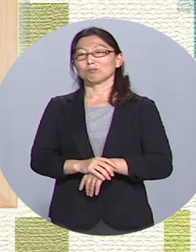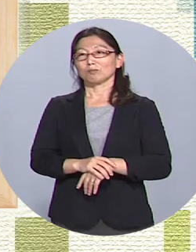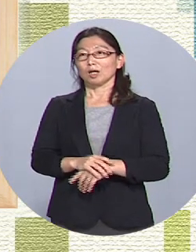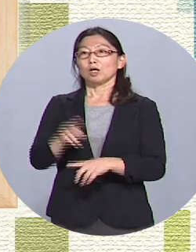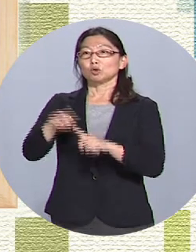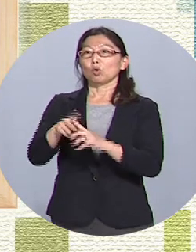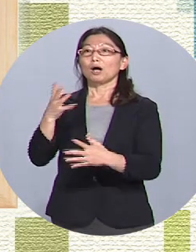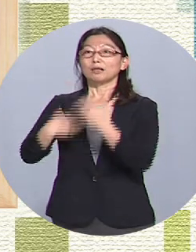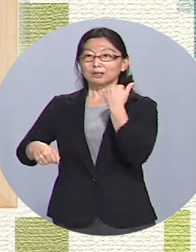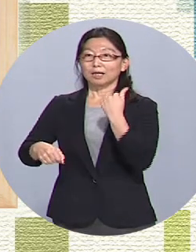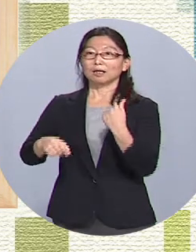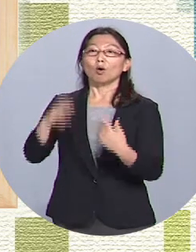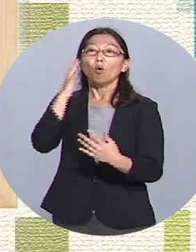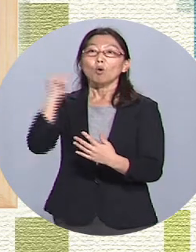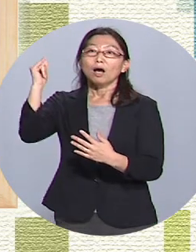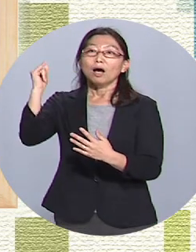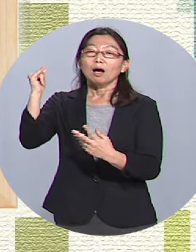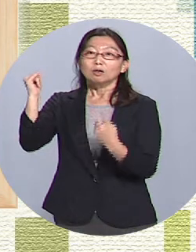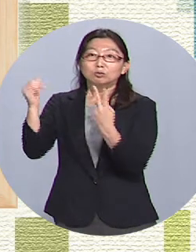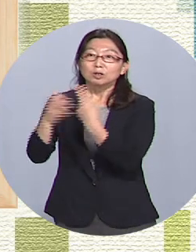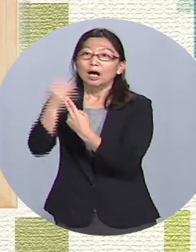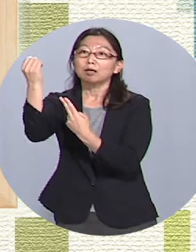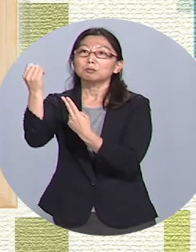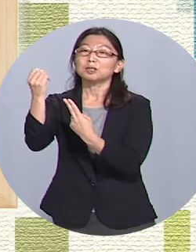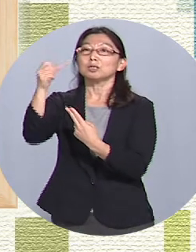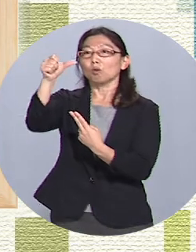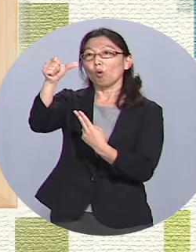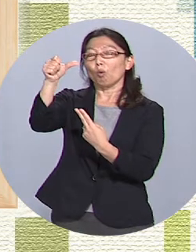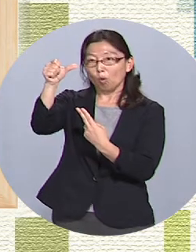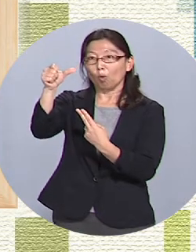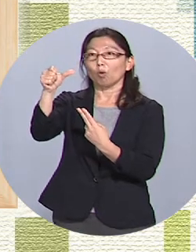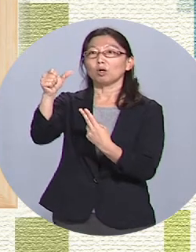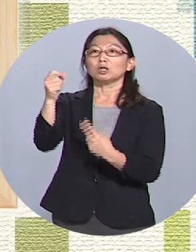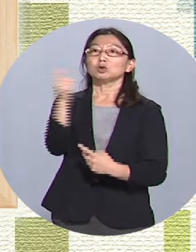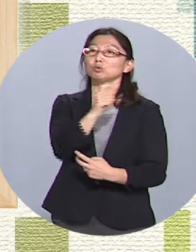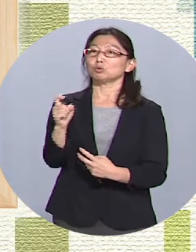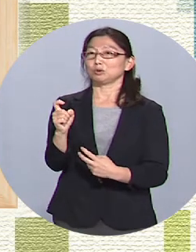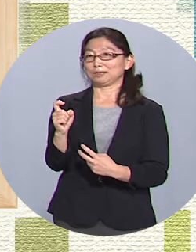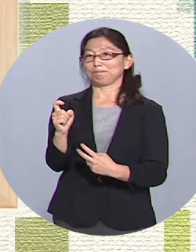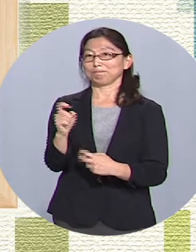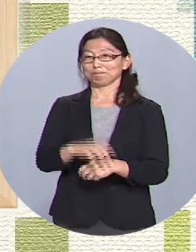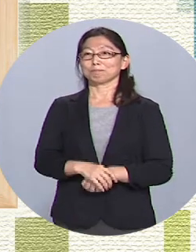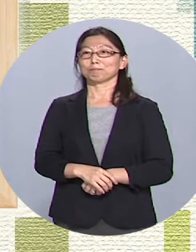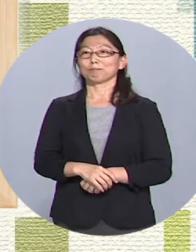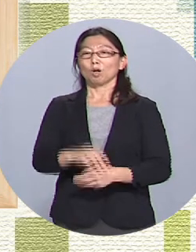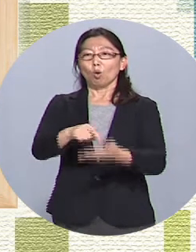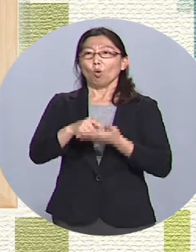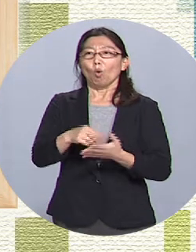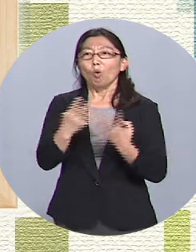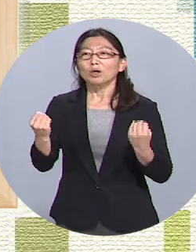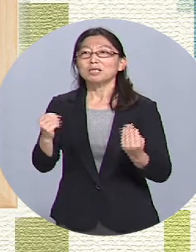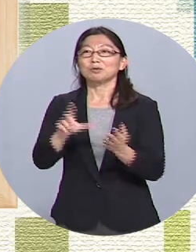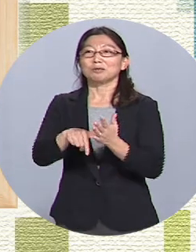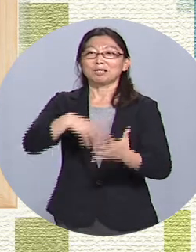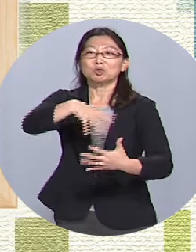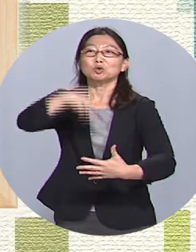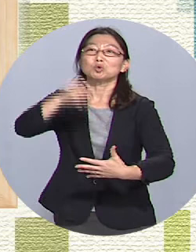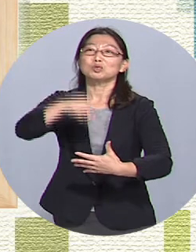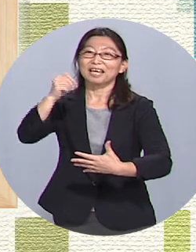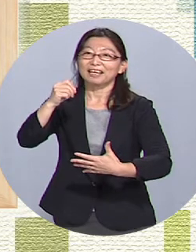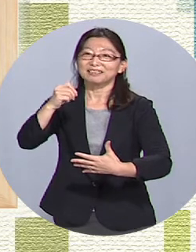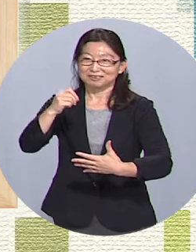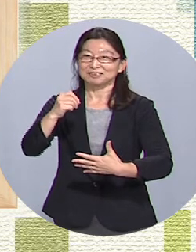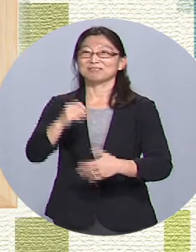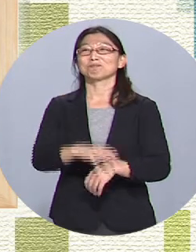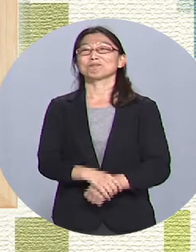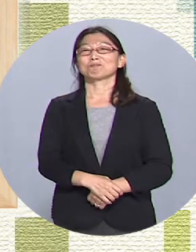と保護者の方で1回につき5組10人程度とさせていただきます。応募が多い場合は抽選となりますのでご了承